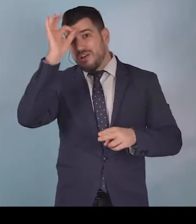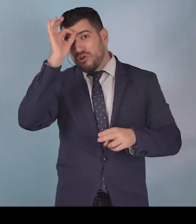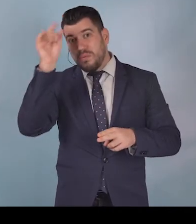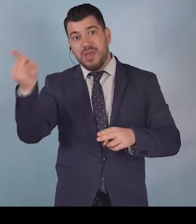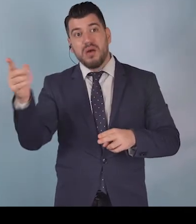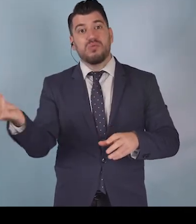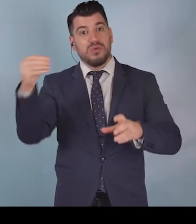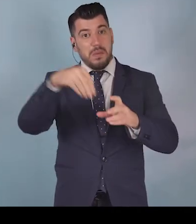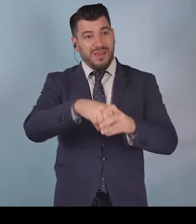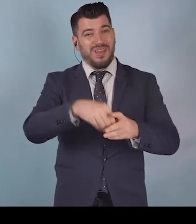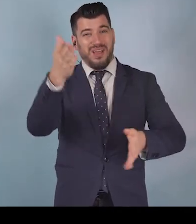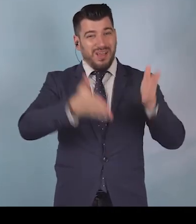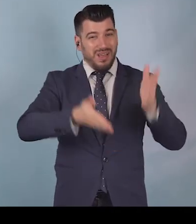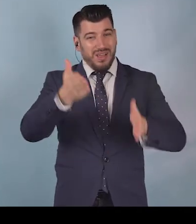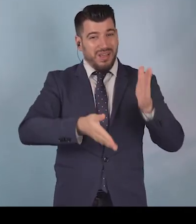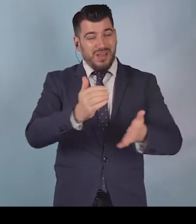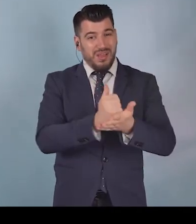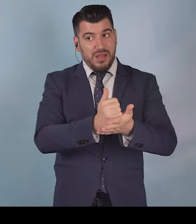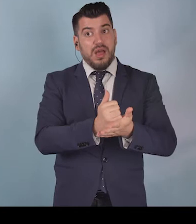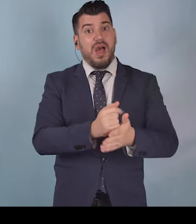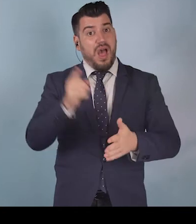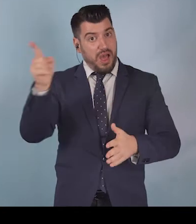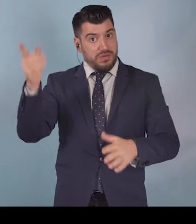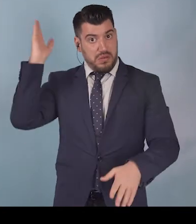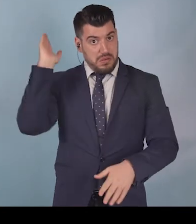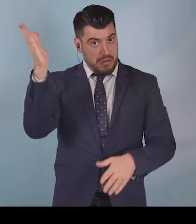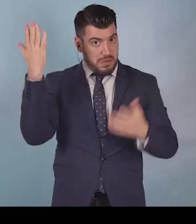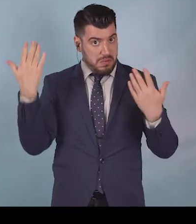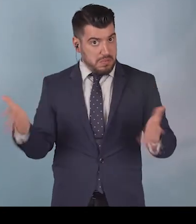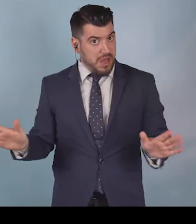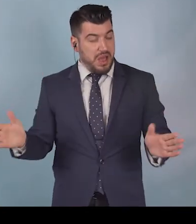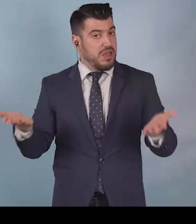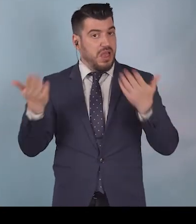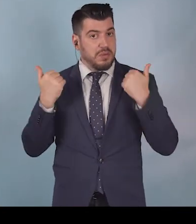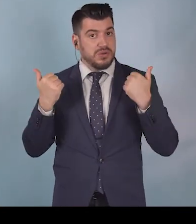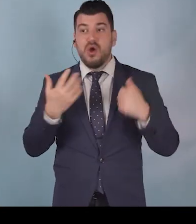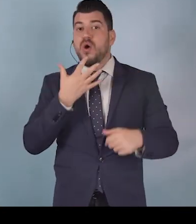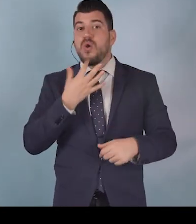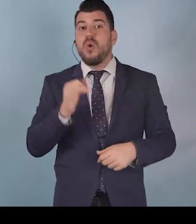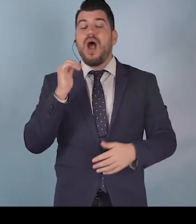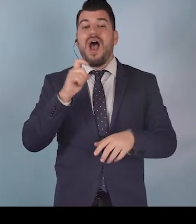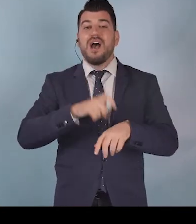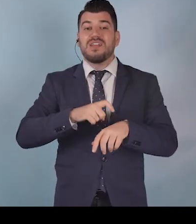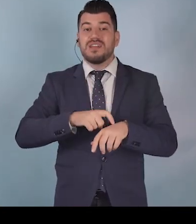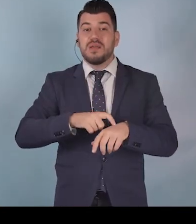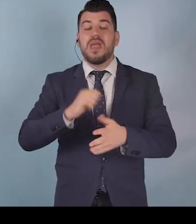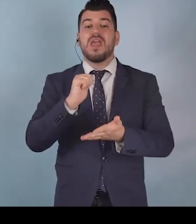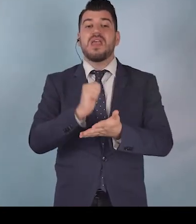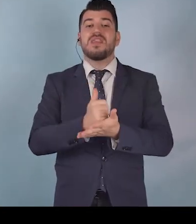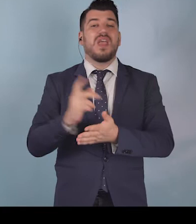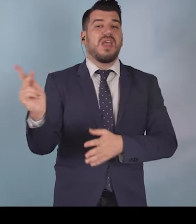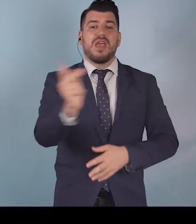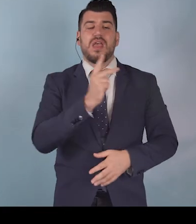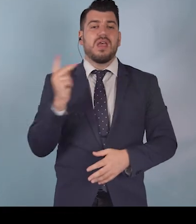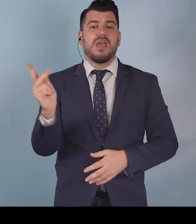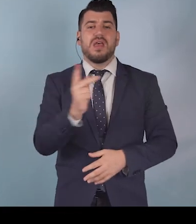περιστατικά, θα έχουν πειθαρχικές κυρώσεις, διότι αυτή τη στιγμή, τουλάχιστον στη ΛΟΑΤΚΙ κοινότητα, υπάρχει πολύ έντονα